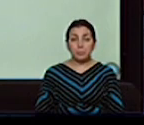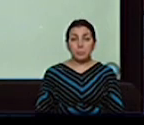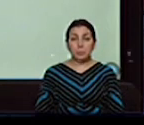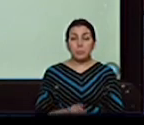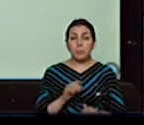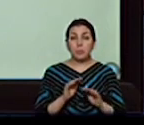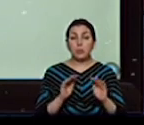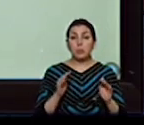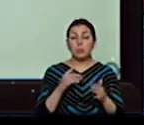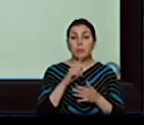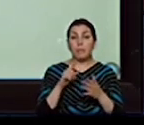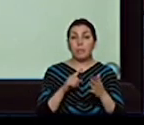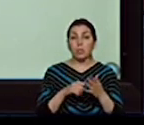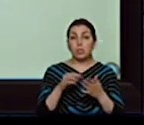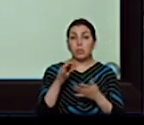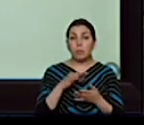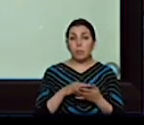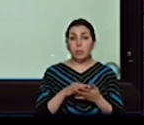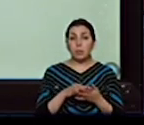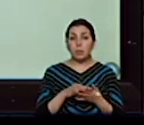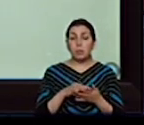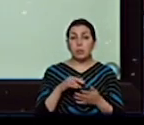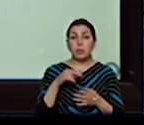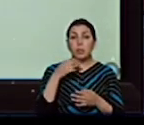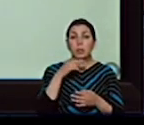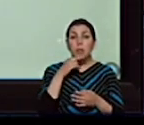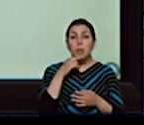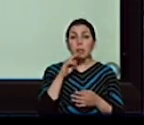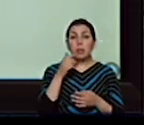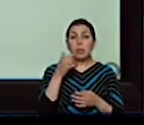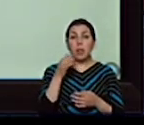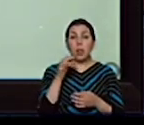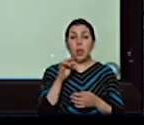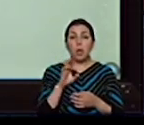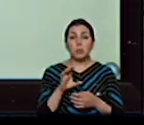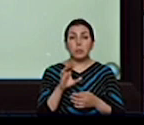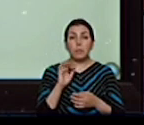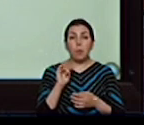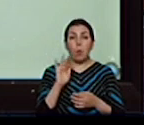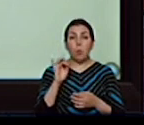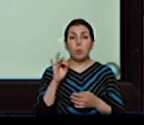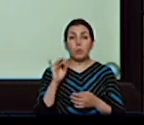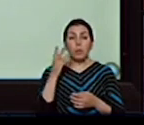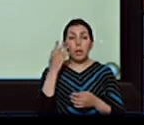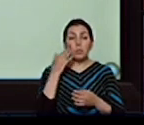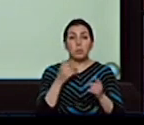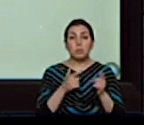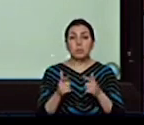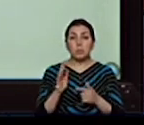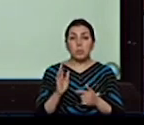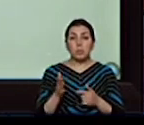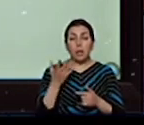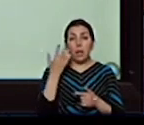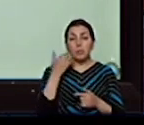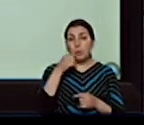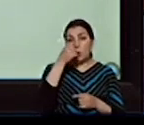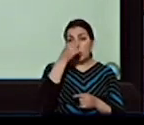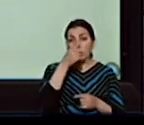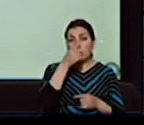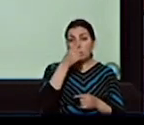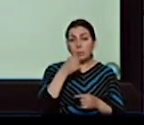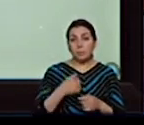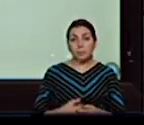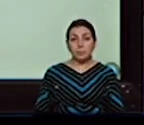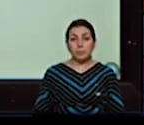qani bolajonlar savollarga javob beringchi. Gilos va o'rik qachon pishadi? Qaysi oyda?